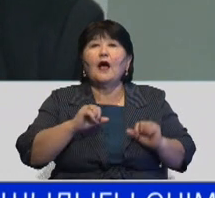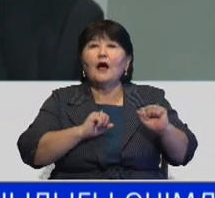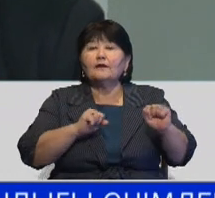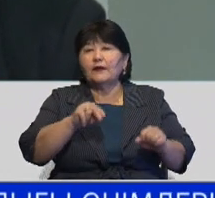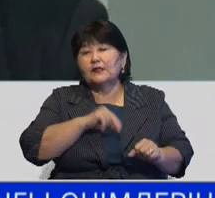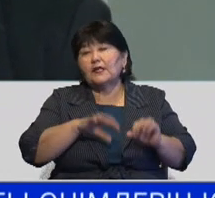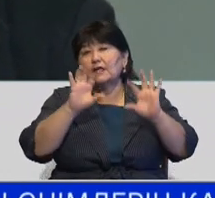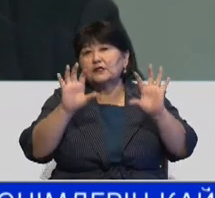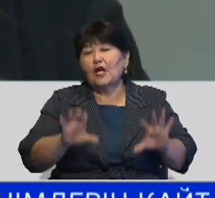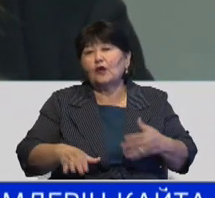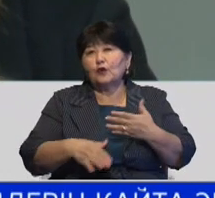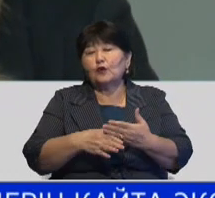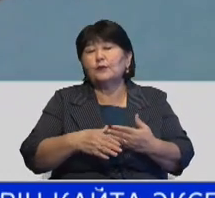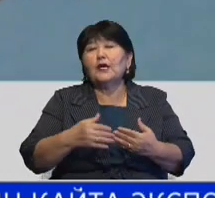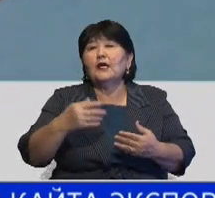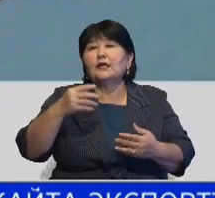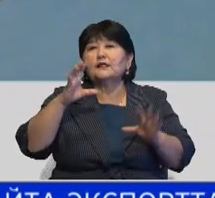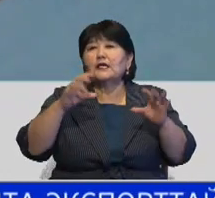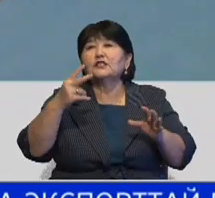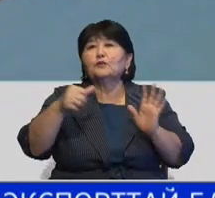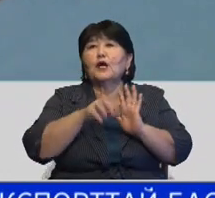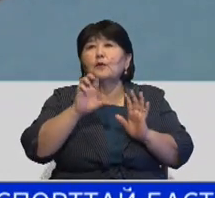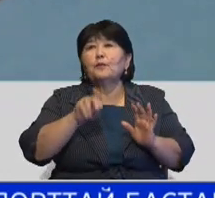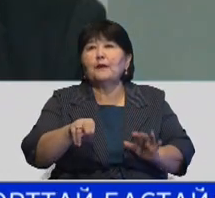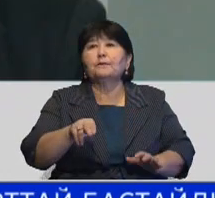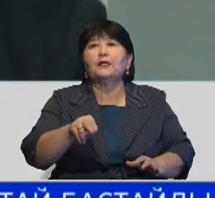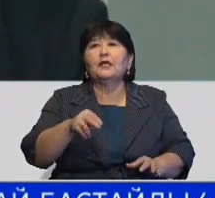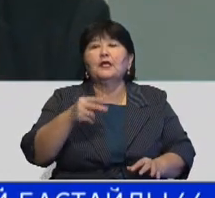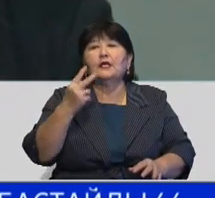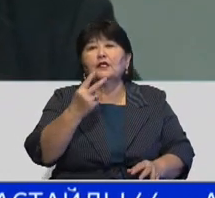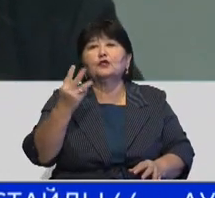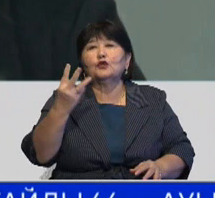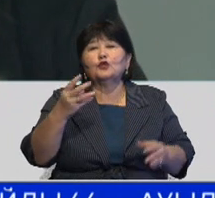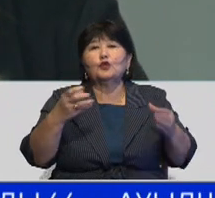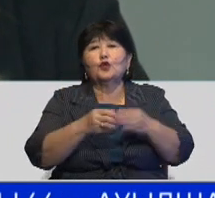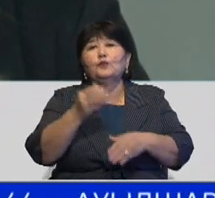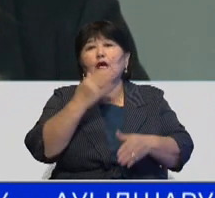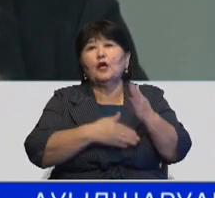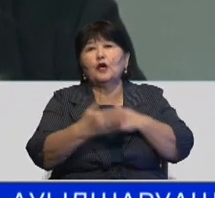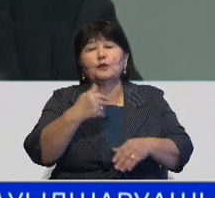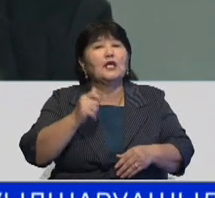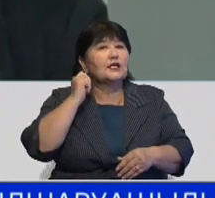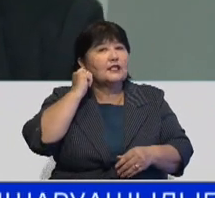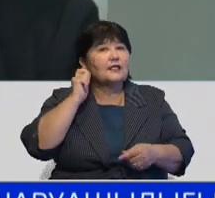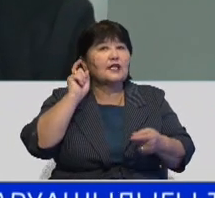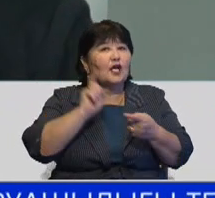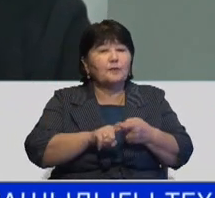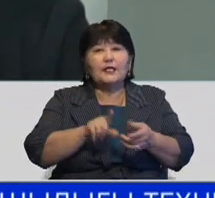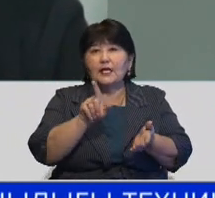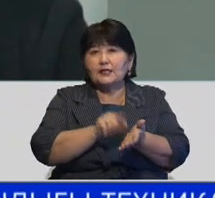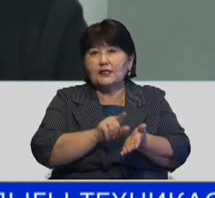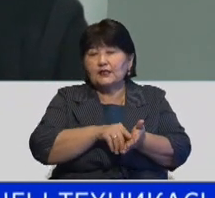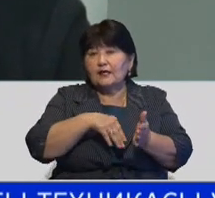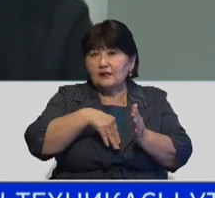және заң көмегі туралы заңның 26-шы бабында 3-ші 2-ші топтағы мүгедектерге, жасына байланысты